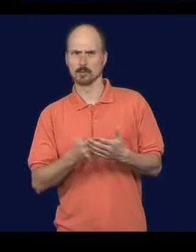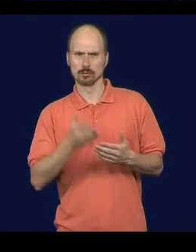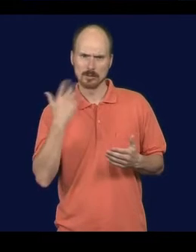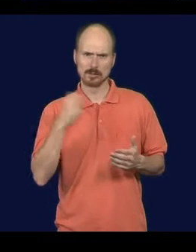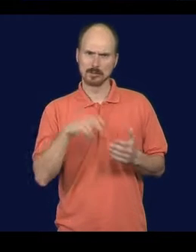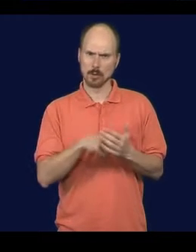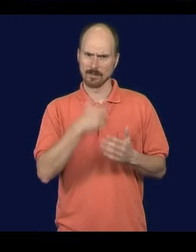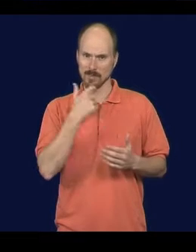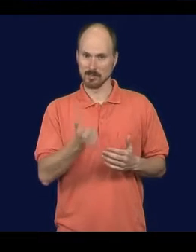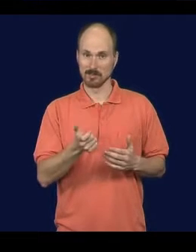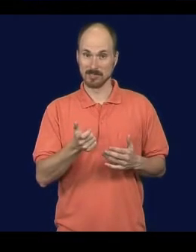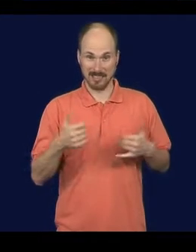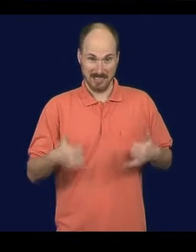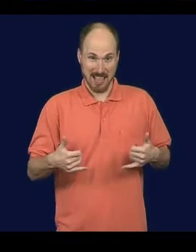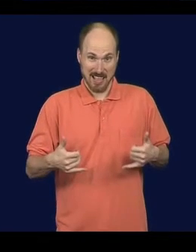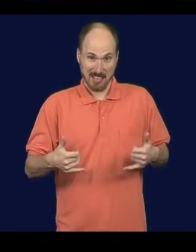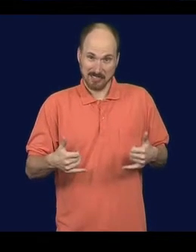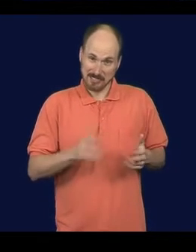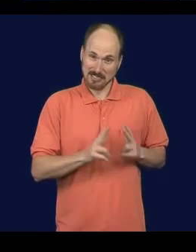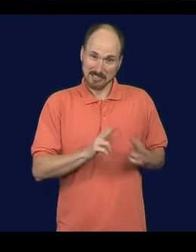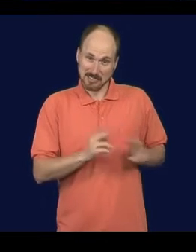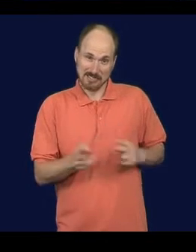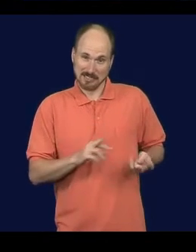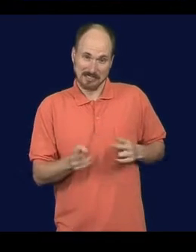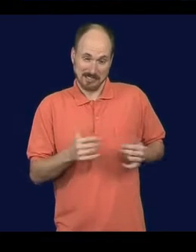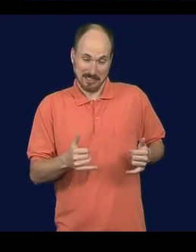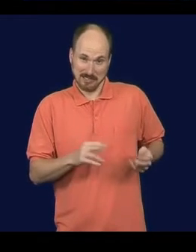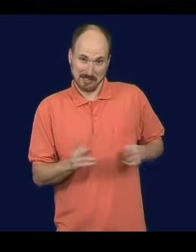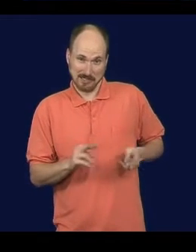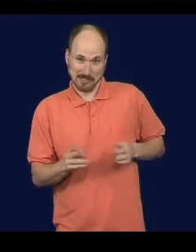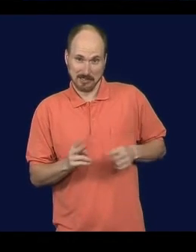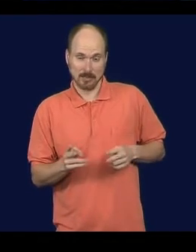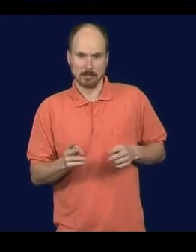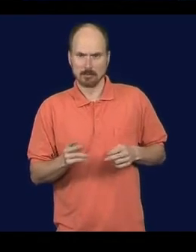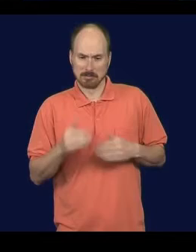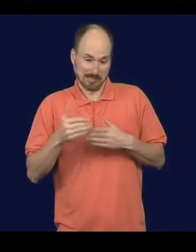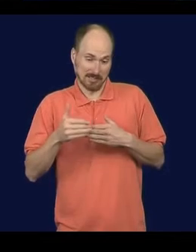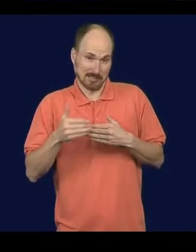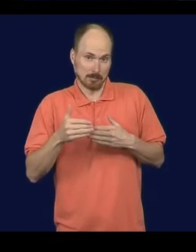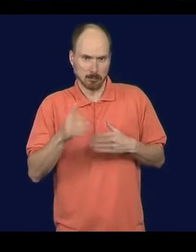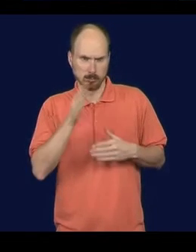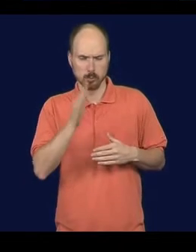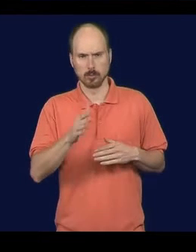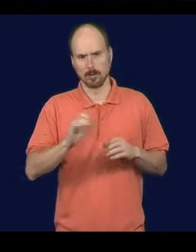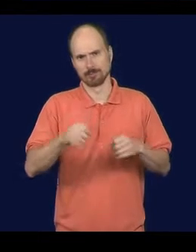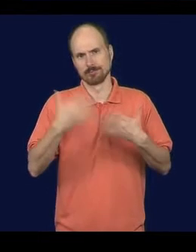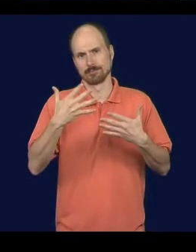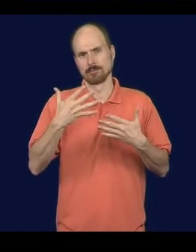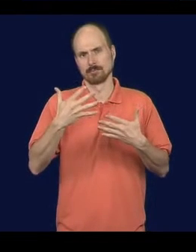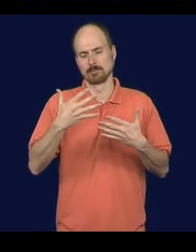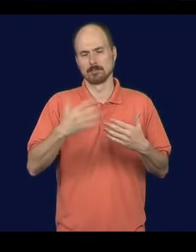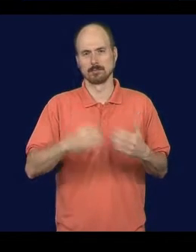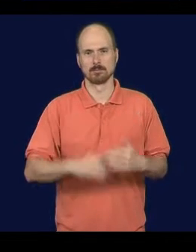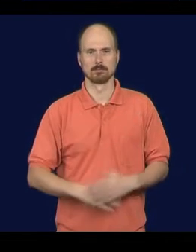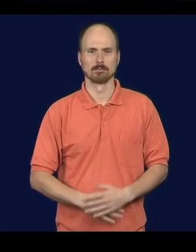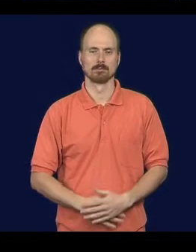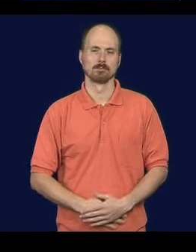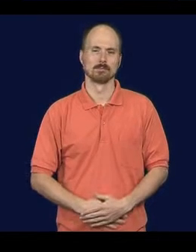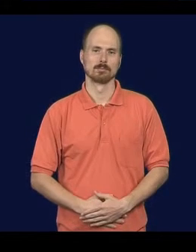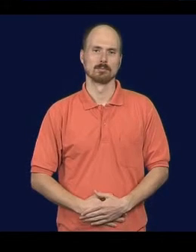pohybového a nemají vždy k dispozici a jsou třeba potom dočasně či trvalé na